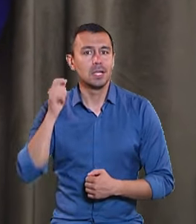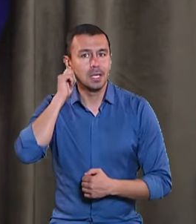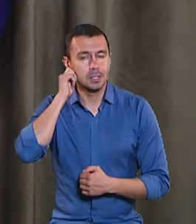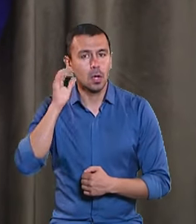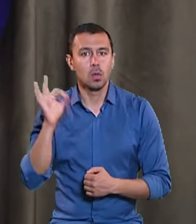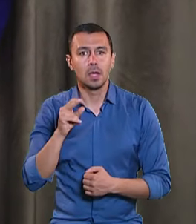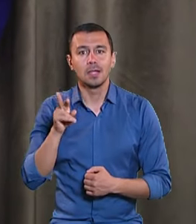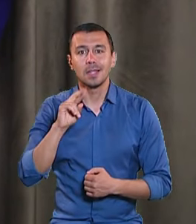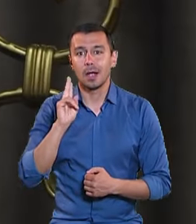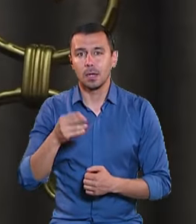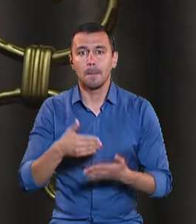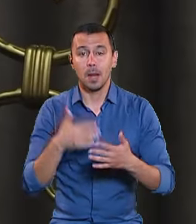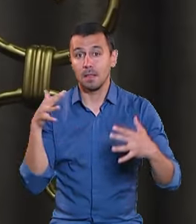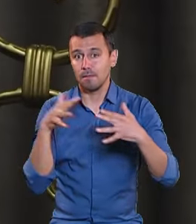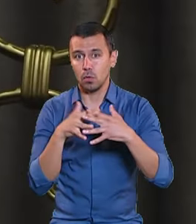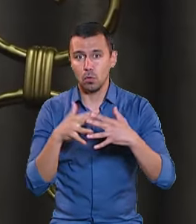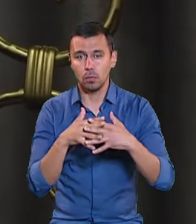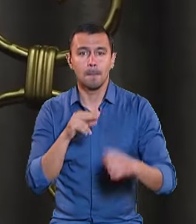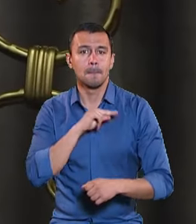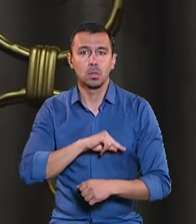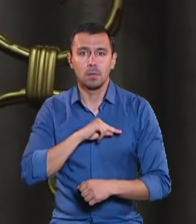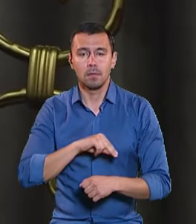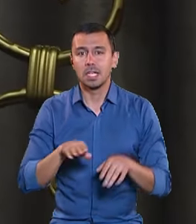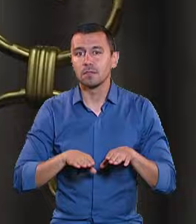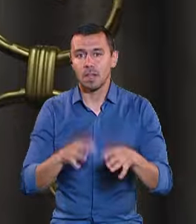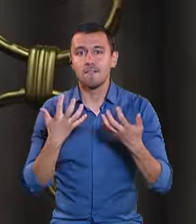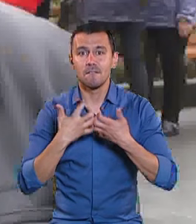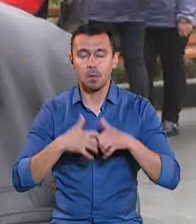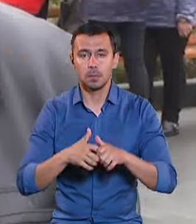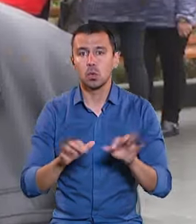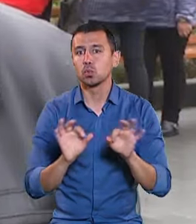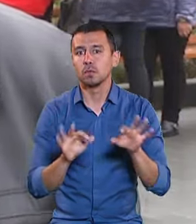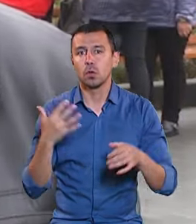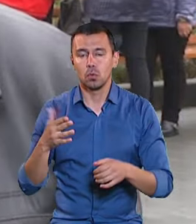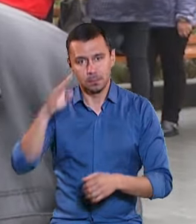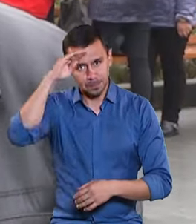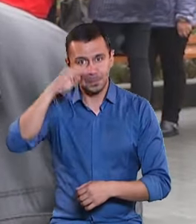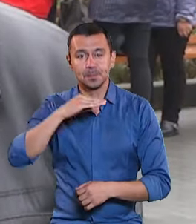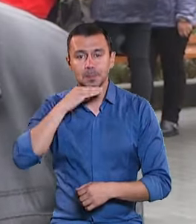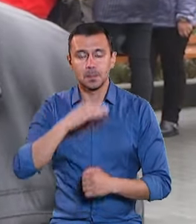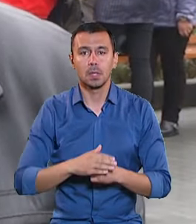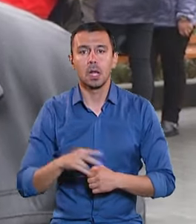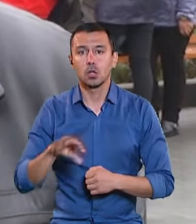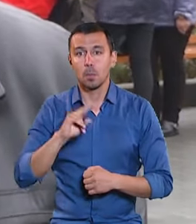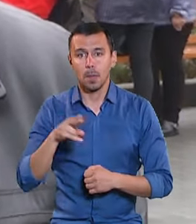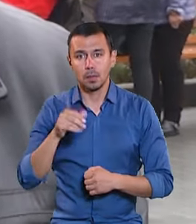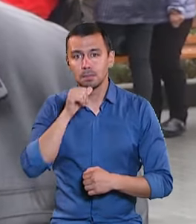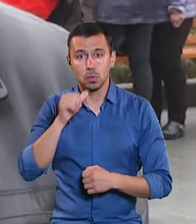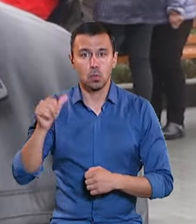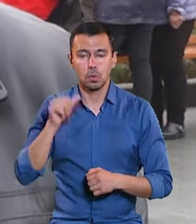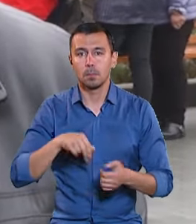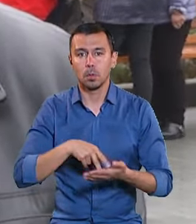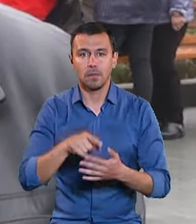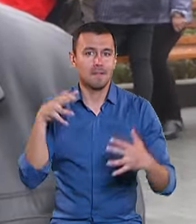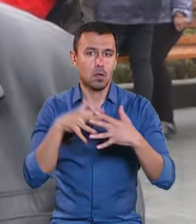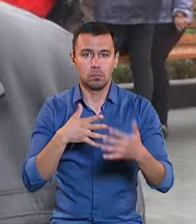44-річний Олег Дяк до повномасштабного вторгнення працював на швейній фабриці, розповідає його батько Леонід. В листопаді минулого року пішов